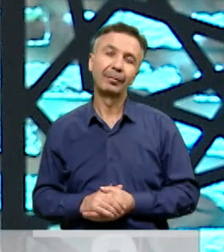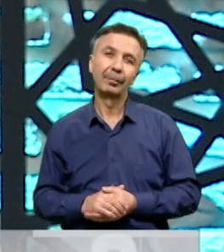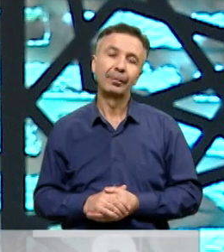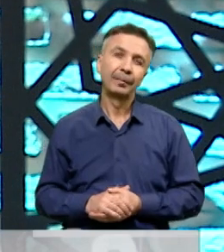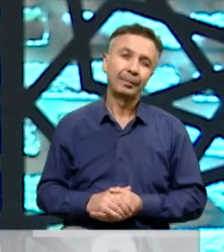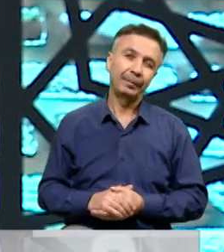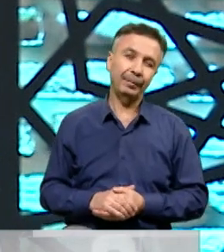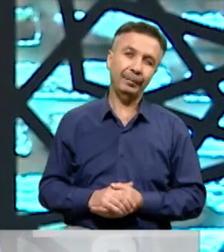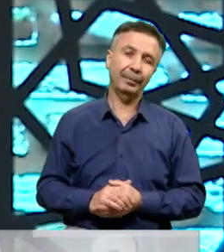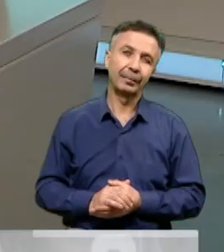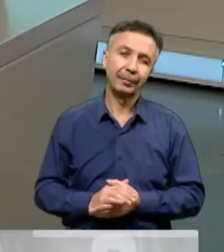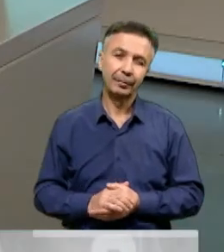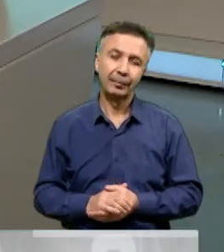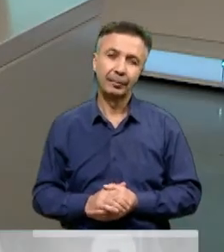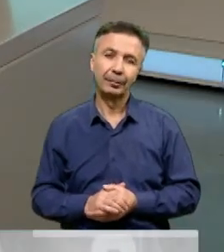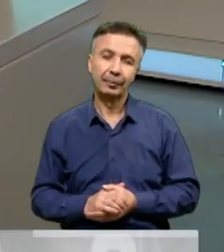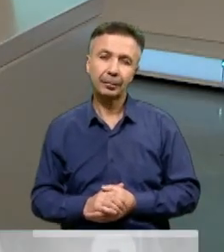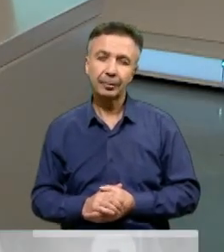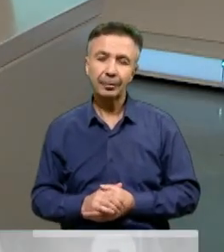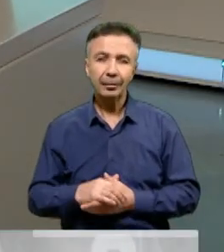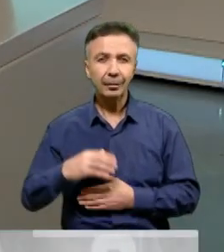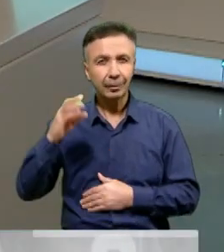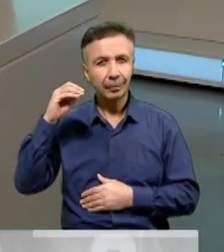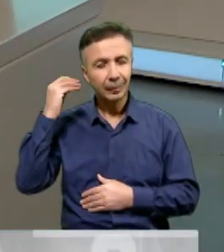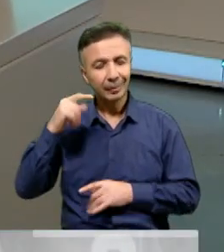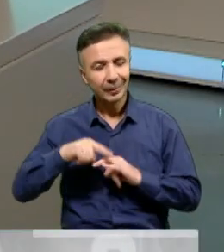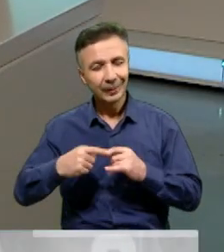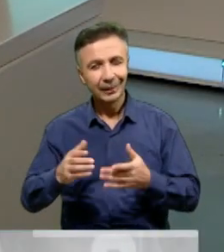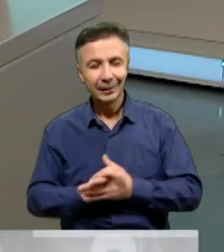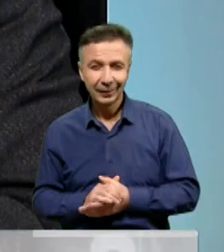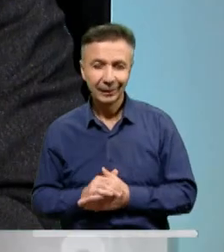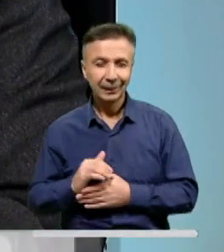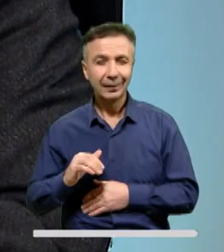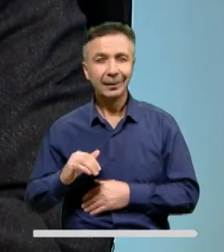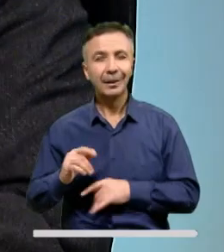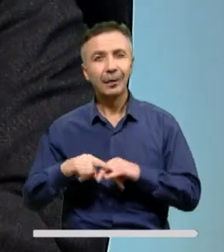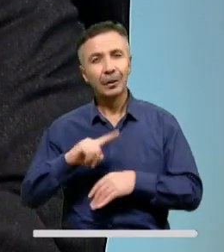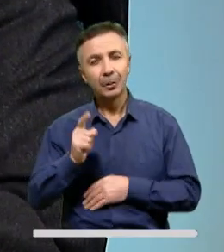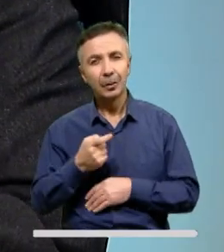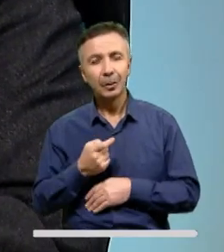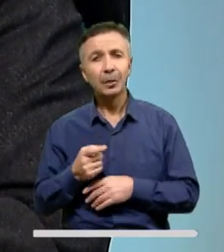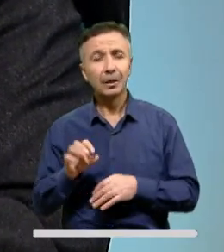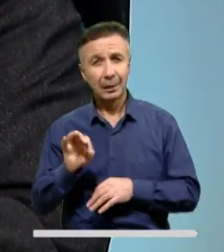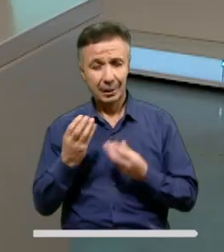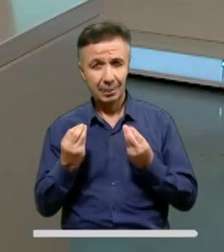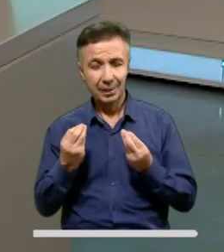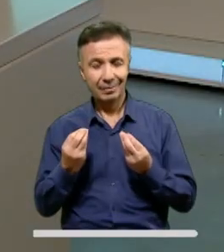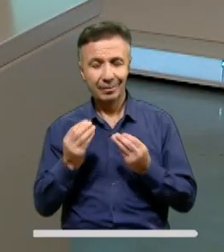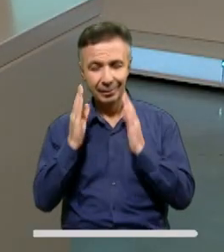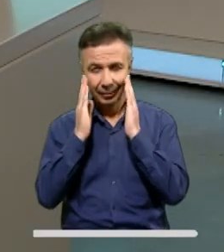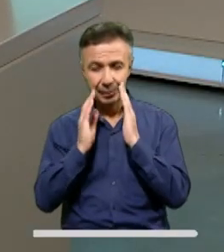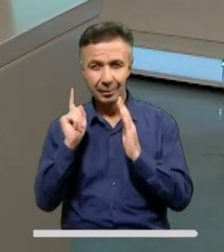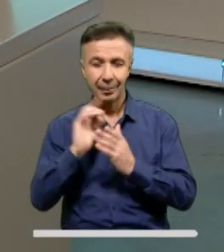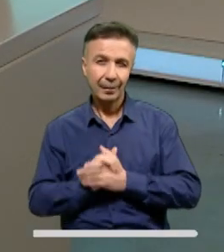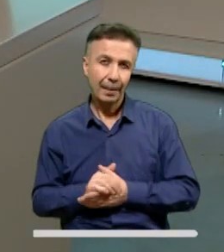Erzincan'dan gerçekleştireceğiz inşallah. Hocam hoş geldiniz. Hoş bulduk muhterem kardeşim. Nasılsınız? Sağ olasınız. Sizler nasılsınız? Elhamdülillah hocam. İyiyim.